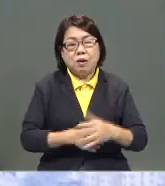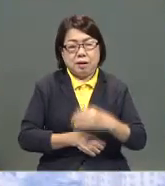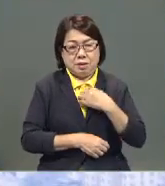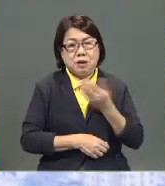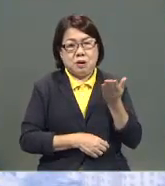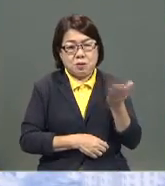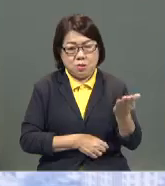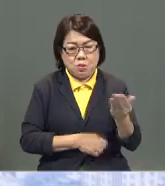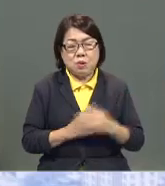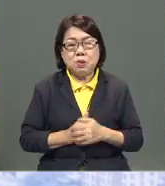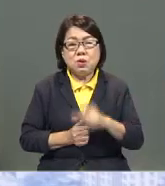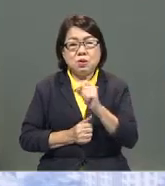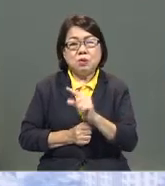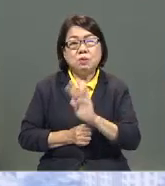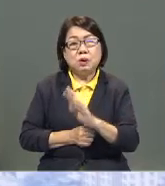ถ้าเราได้มีการขออนุมัติจากทางศปภ.